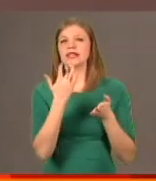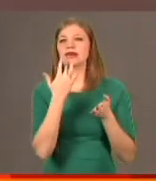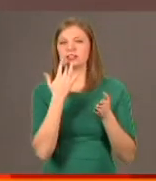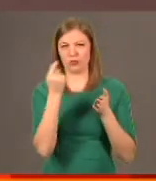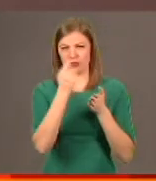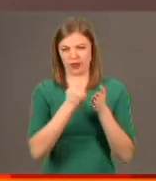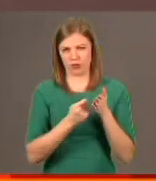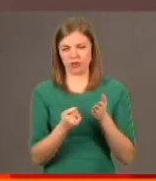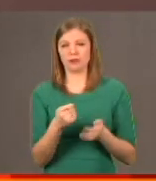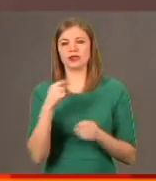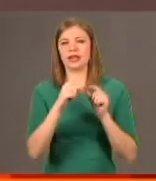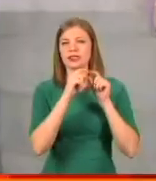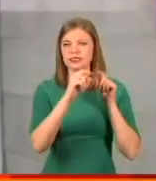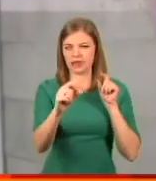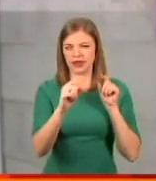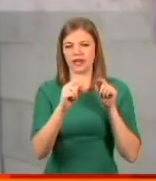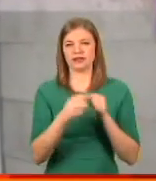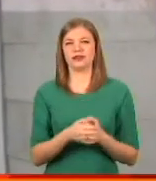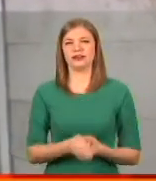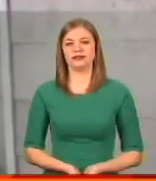національним орнаментом. Заклеїли надпись «Московський